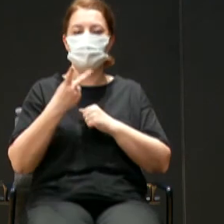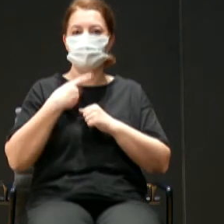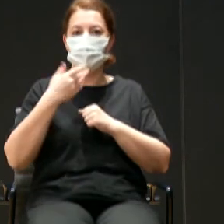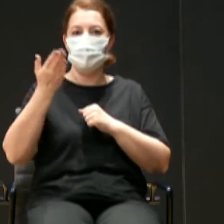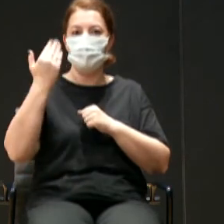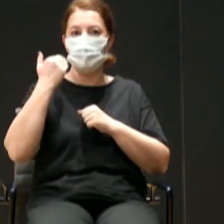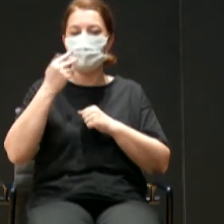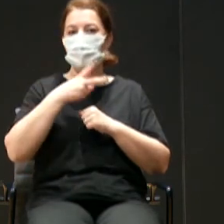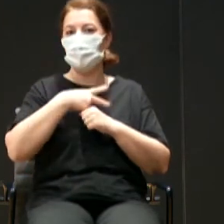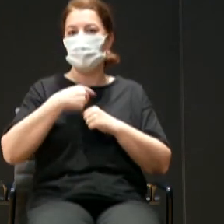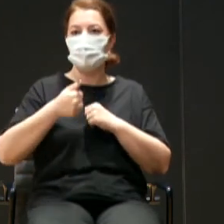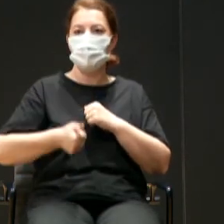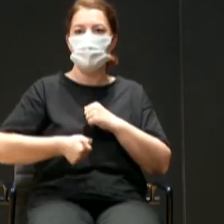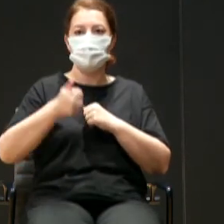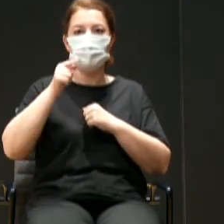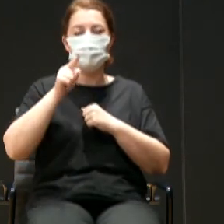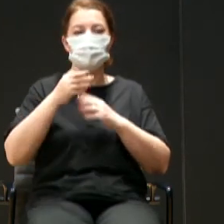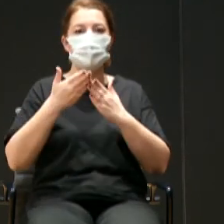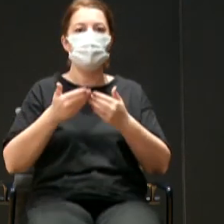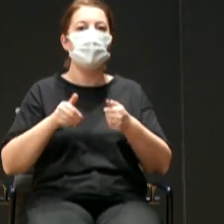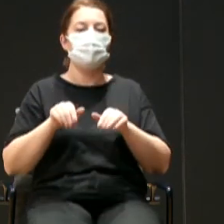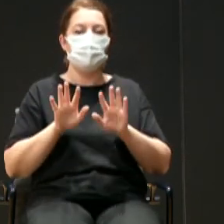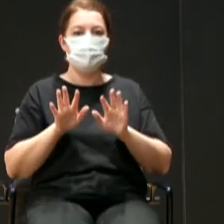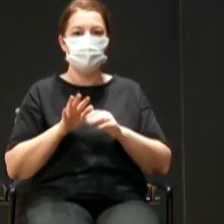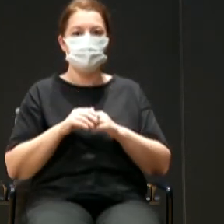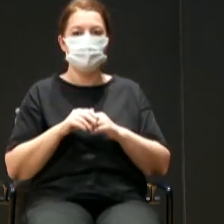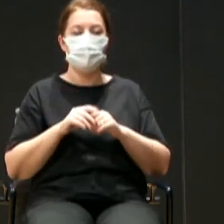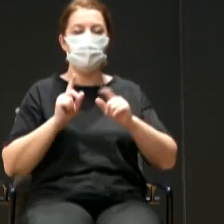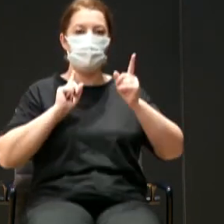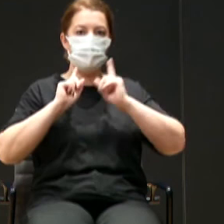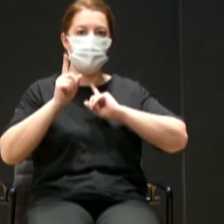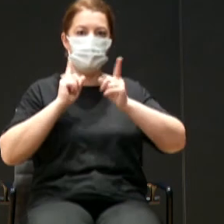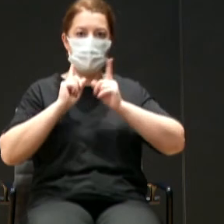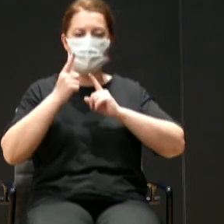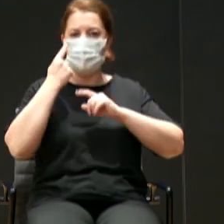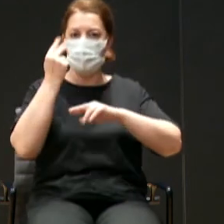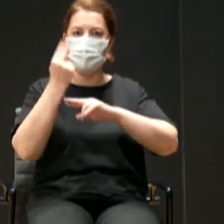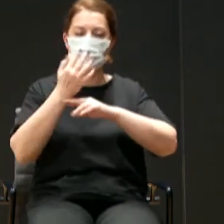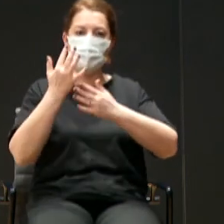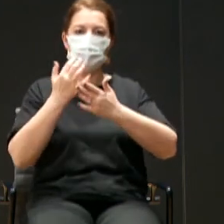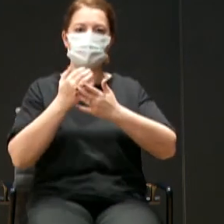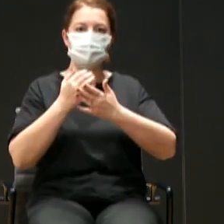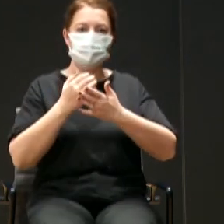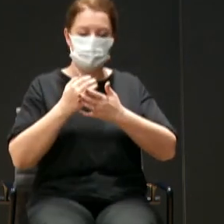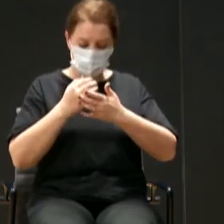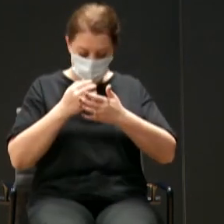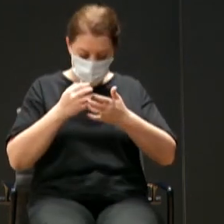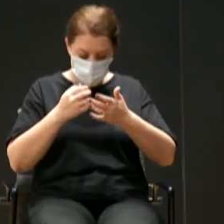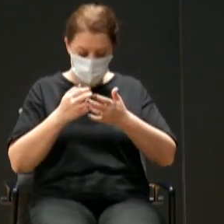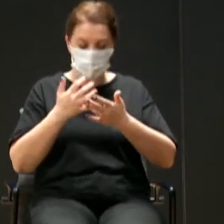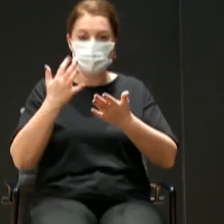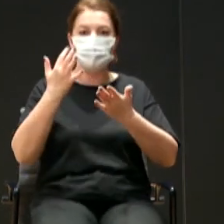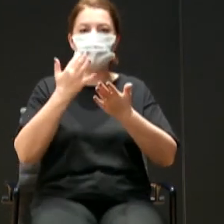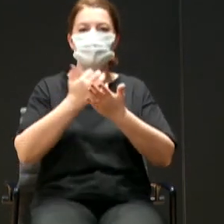başkanı bunu kabul etmemiş. Mahkemeyi de firma kazanmış, o para